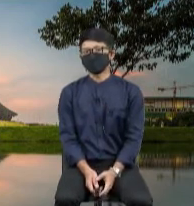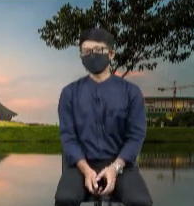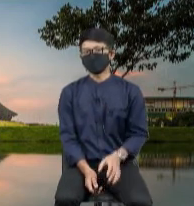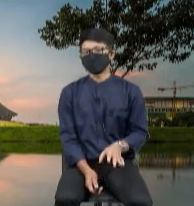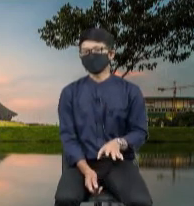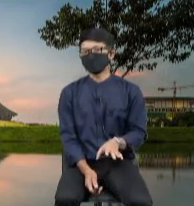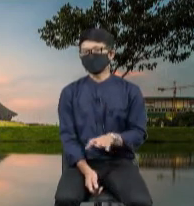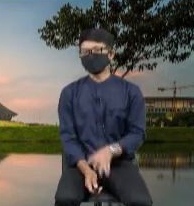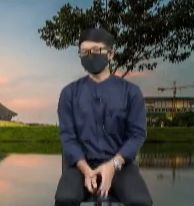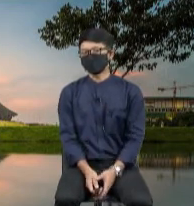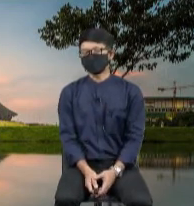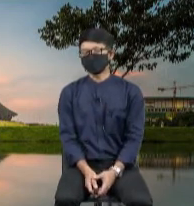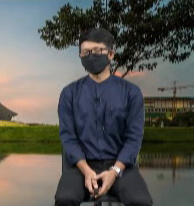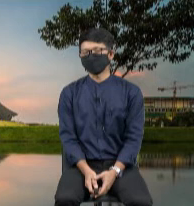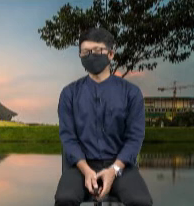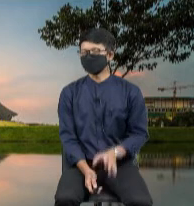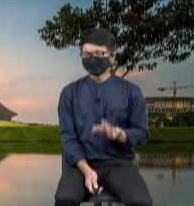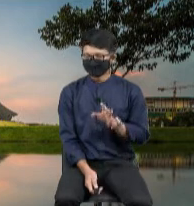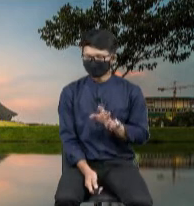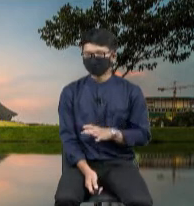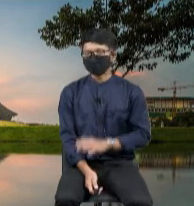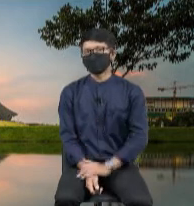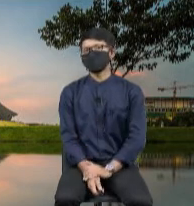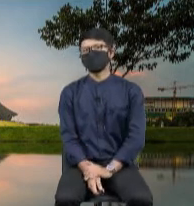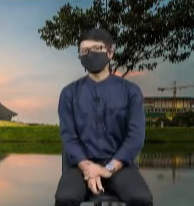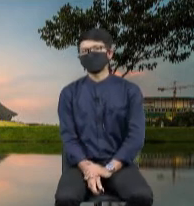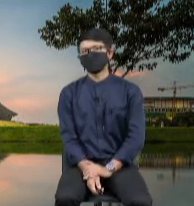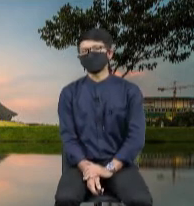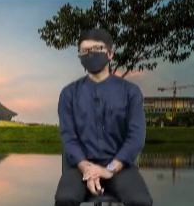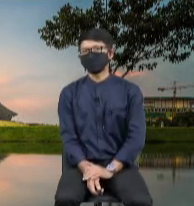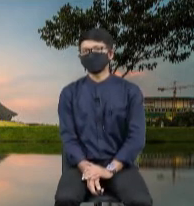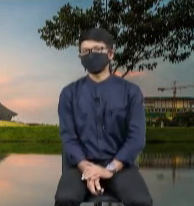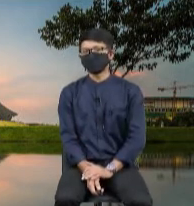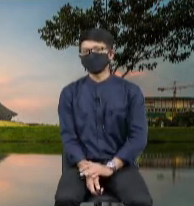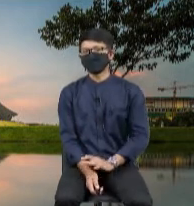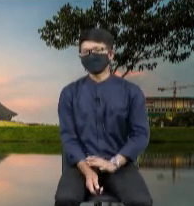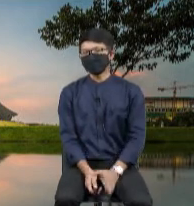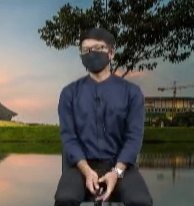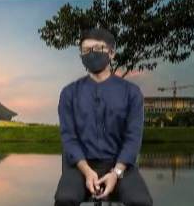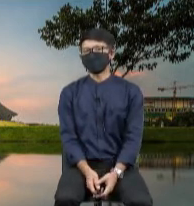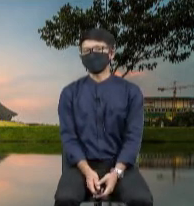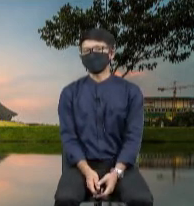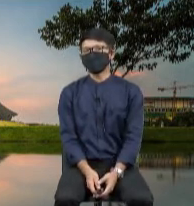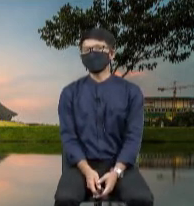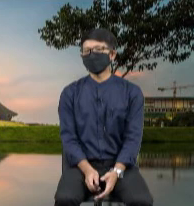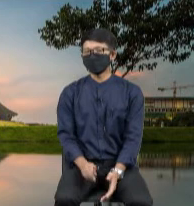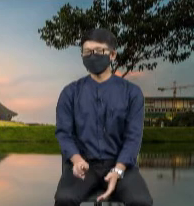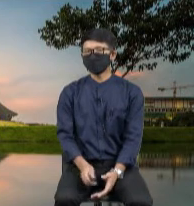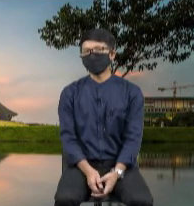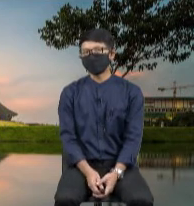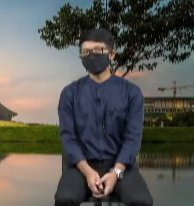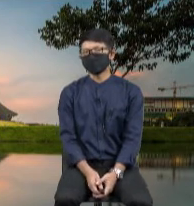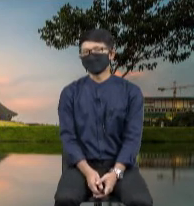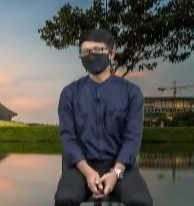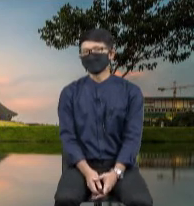างไม่เสร็จนะครับน้ำท่วมบริเวณถนนชนนีประธานถนนบรมราชชนนีนะครับก็มีปริมาณที่ไม่มากเท่าไหร่โดยวิธีป้องกันทางด้